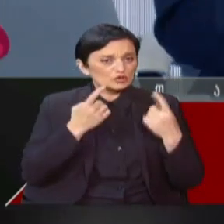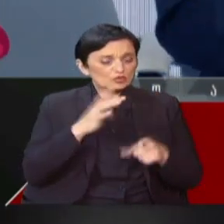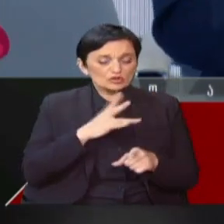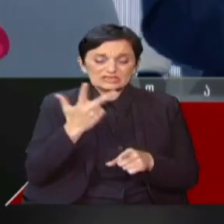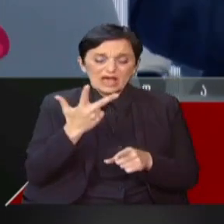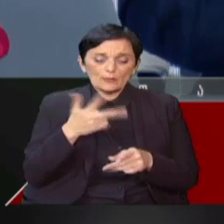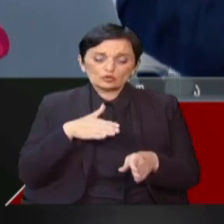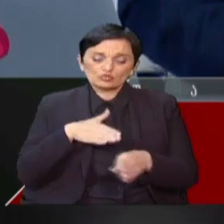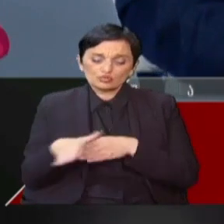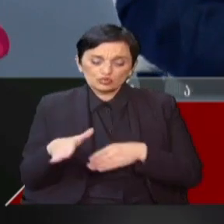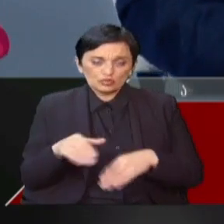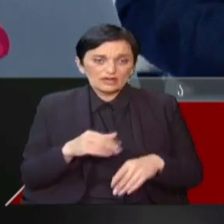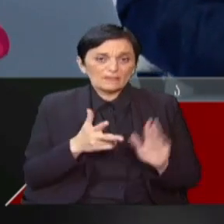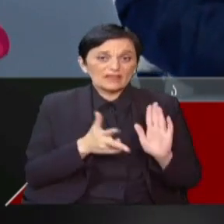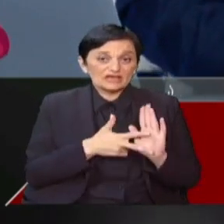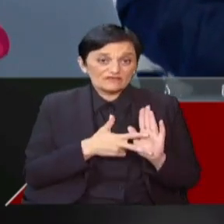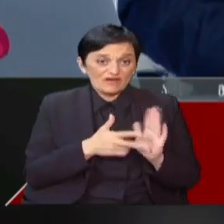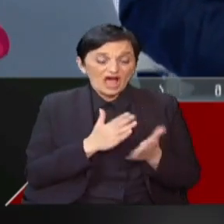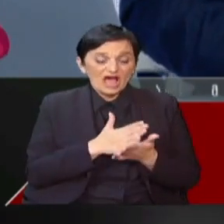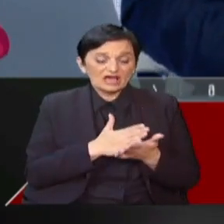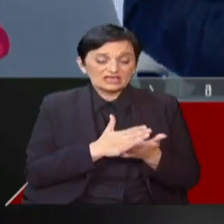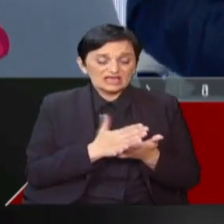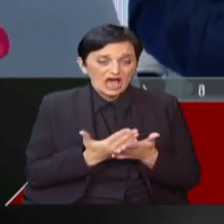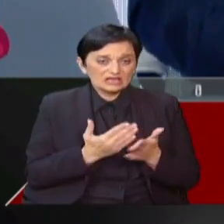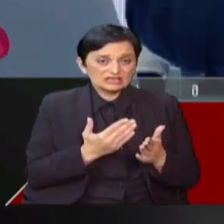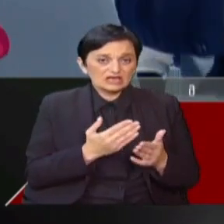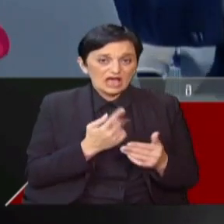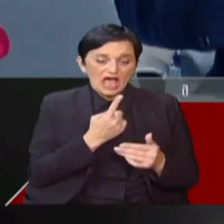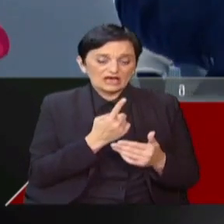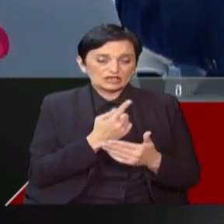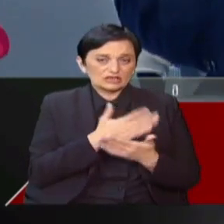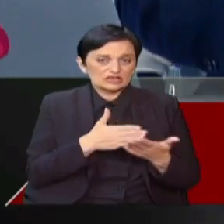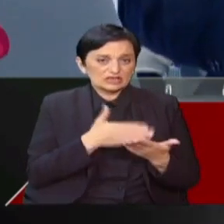სამი სრულად არის შესრულებული რვა ნაწილობრივ ერთი საერთოდ არ არის შესრულებული.